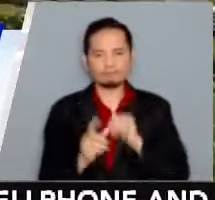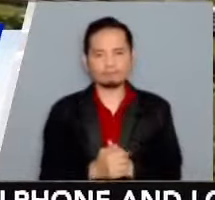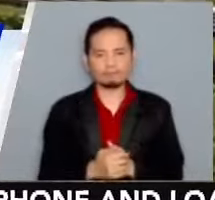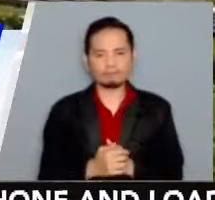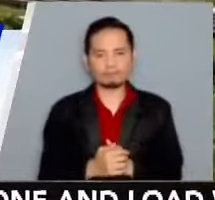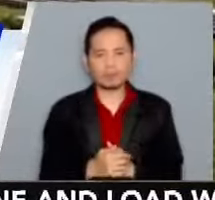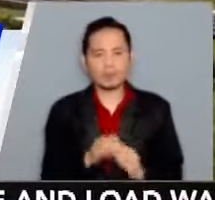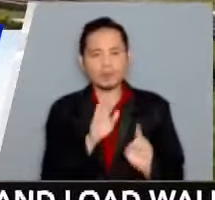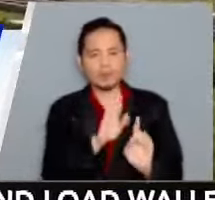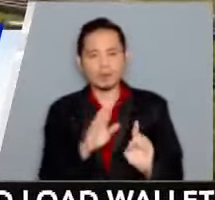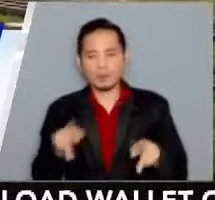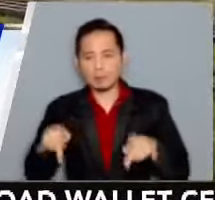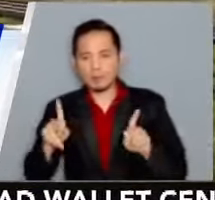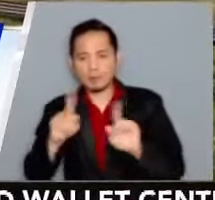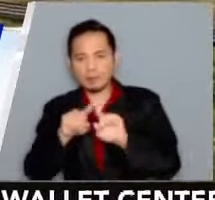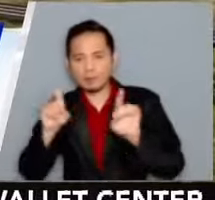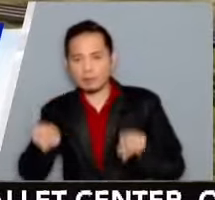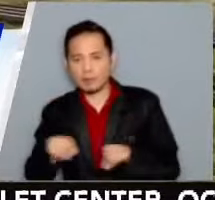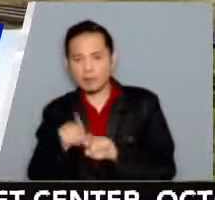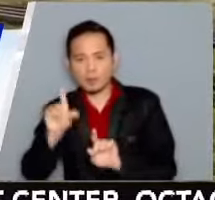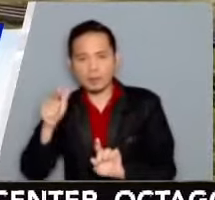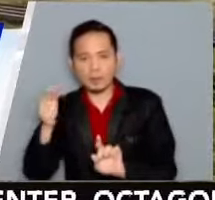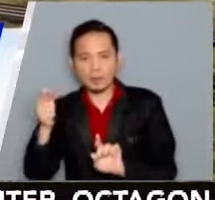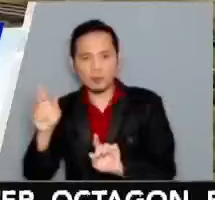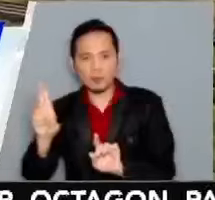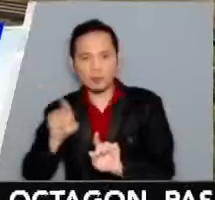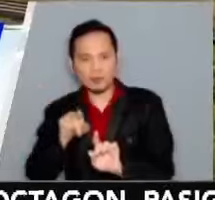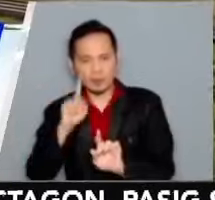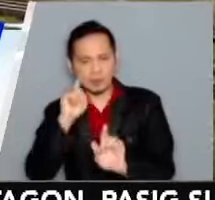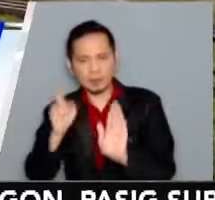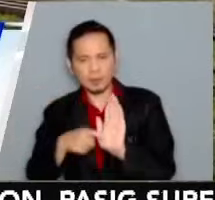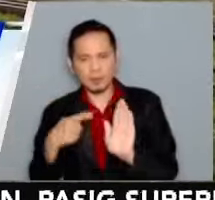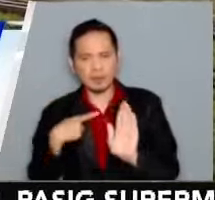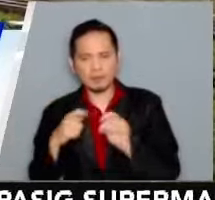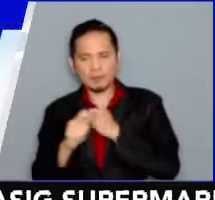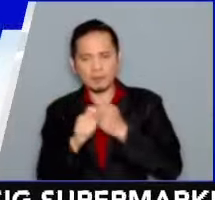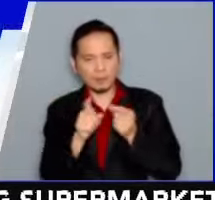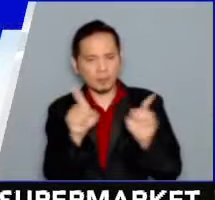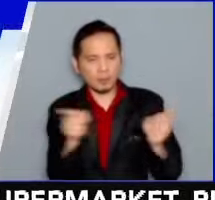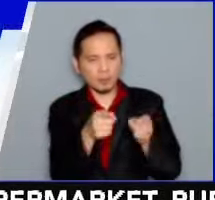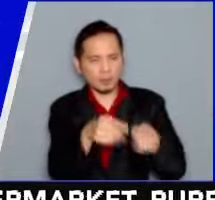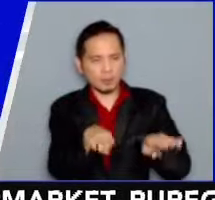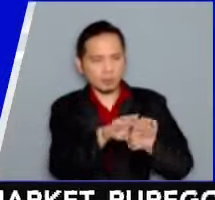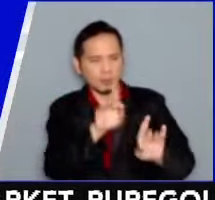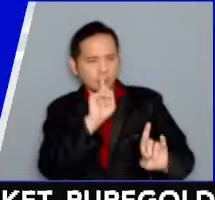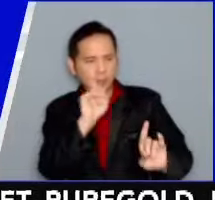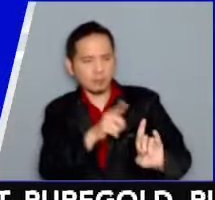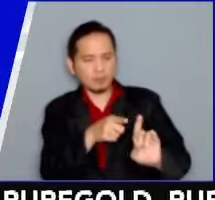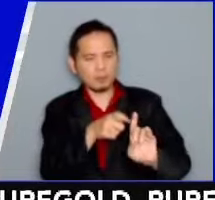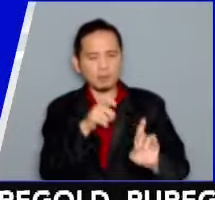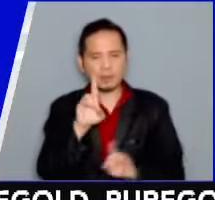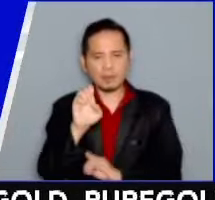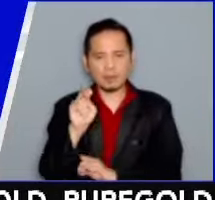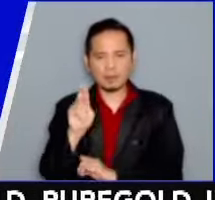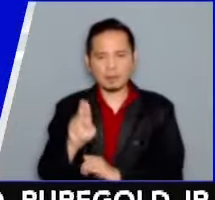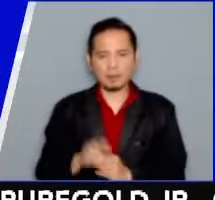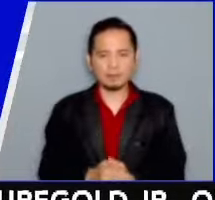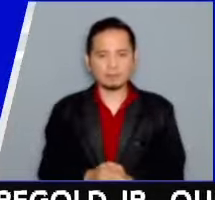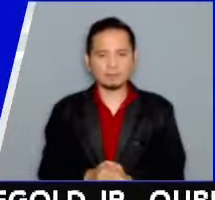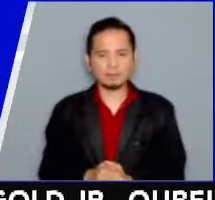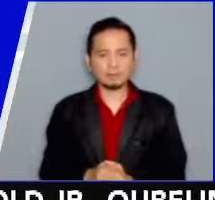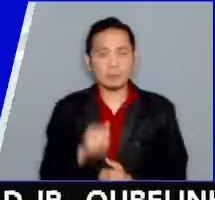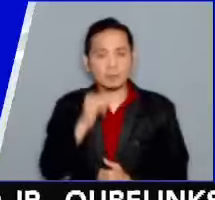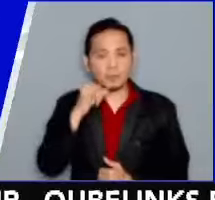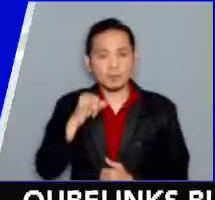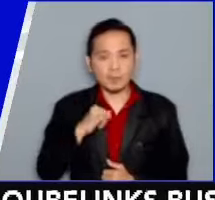to operate ng Malamang may naka isue ng temporary closure order mula sa DENR sabi sa pahayag ng DENR kahapon September